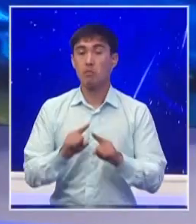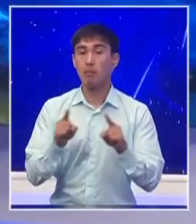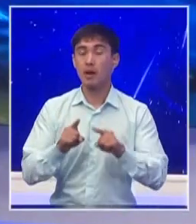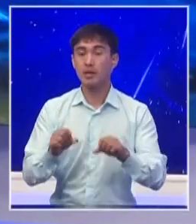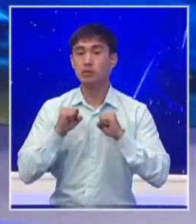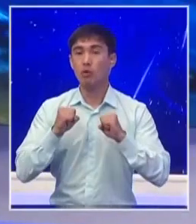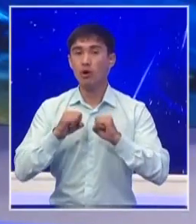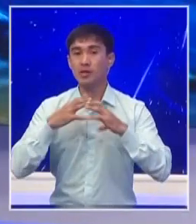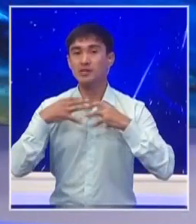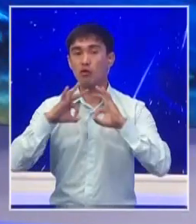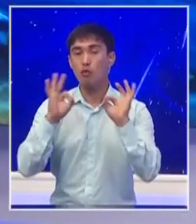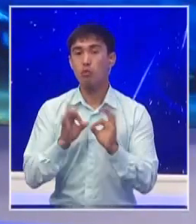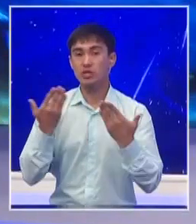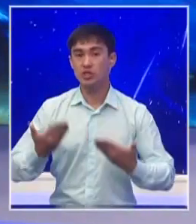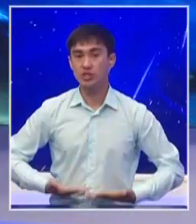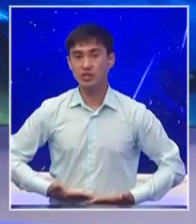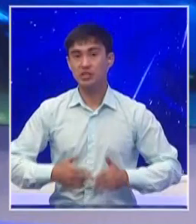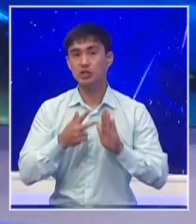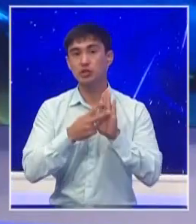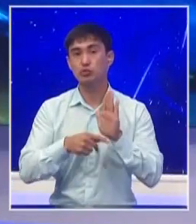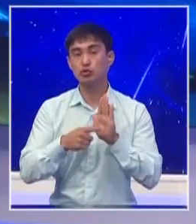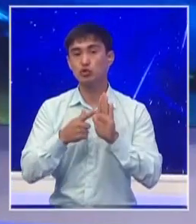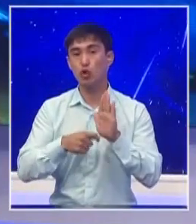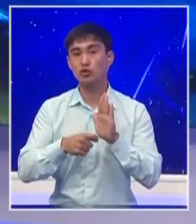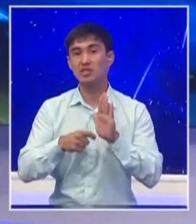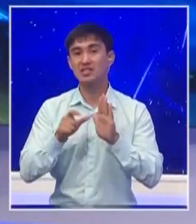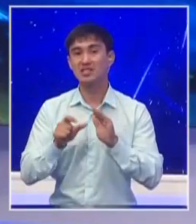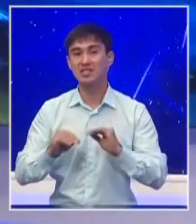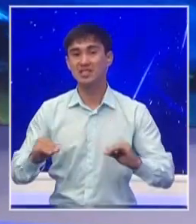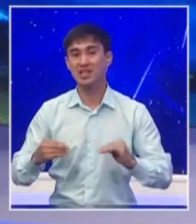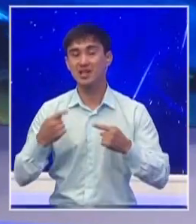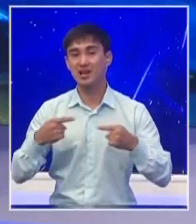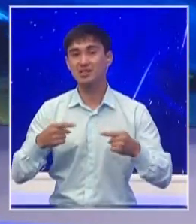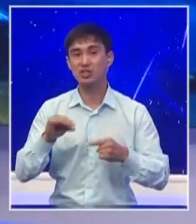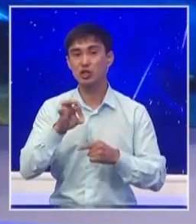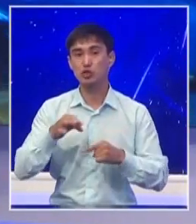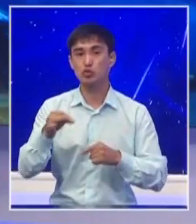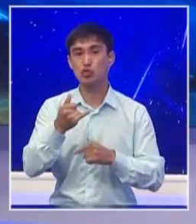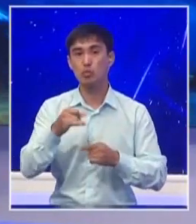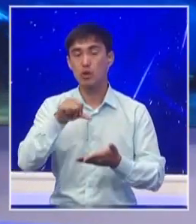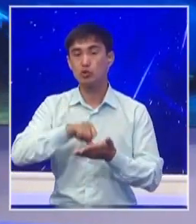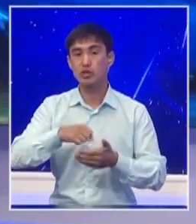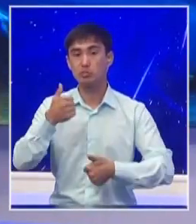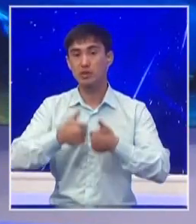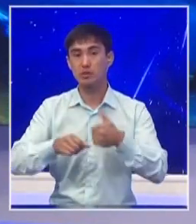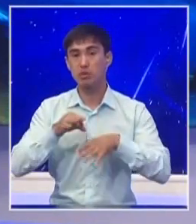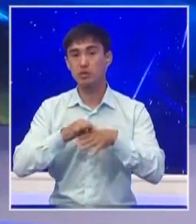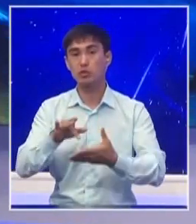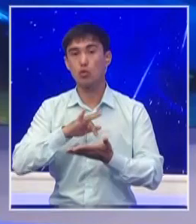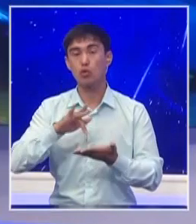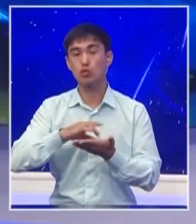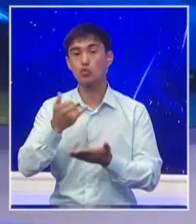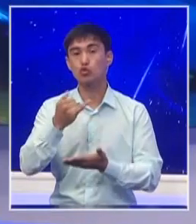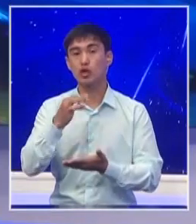Пропагандируя спорт и здоровый образ жизни, около 700 школьников из разных уголков края ЖТСУ приняли участие в спартакиаде, прошедшей в городе